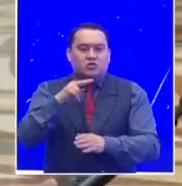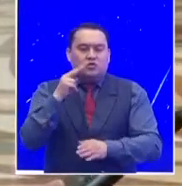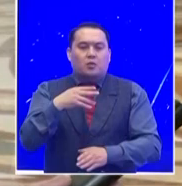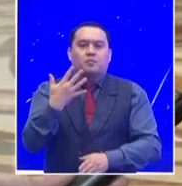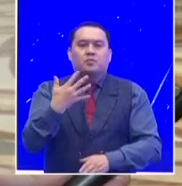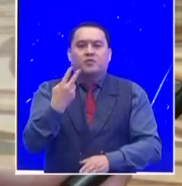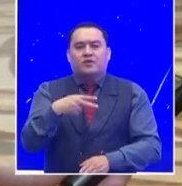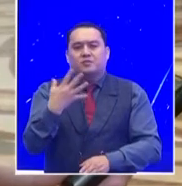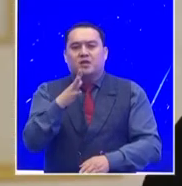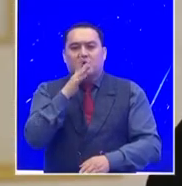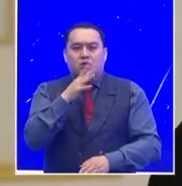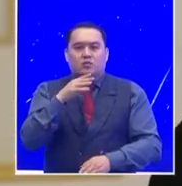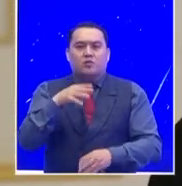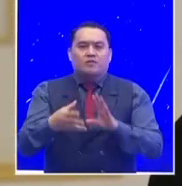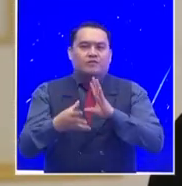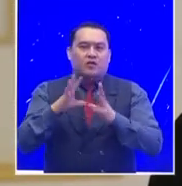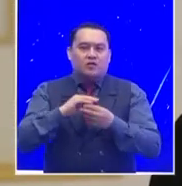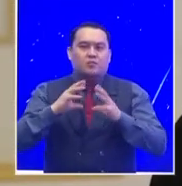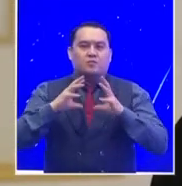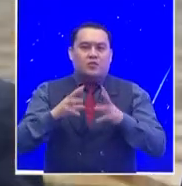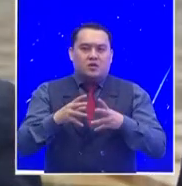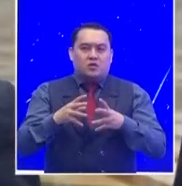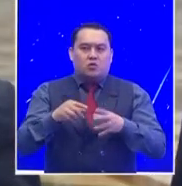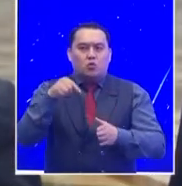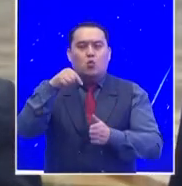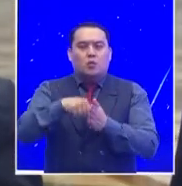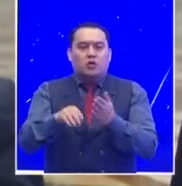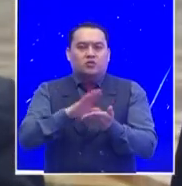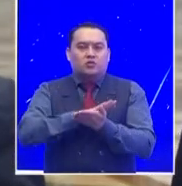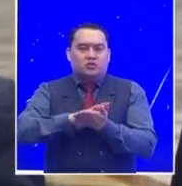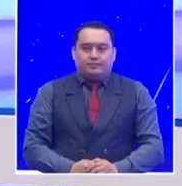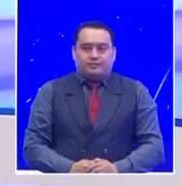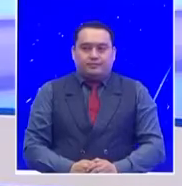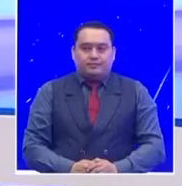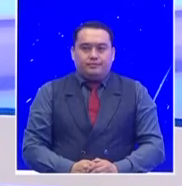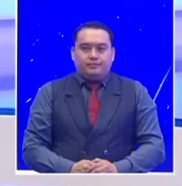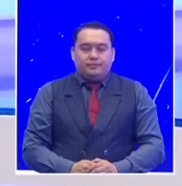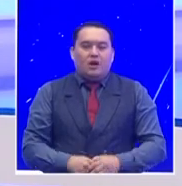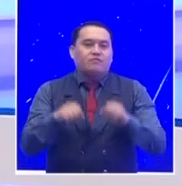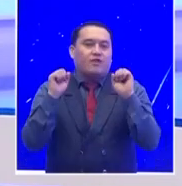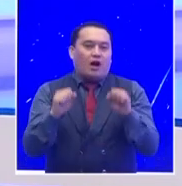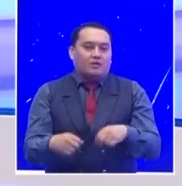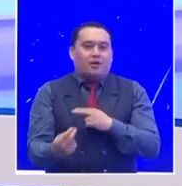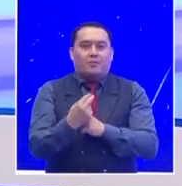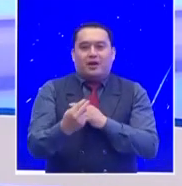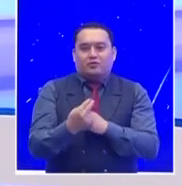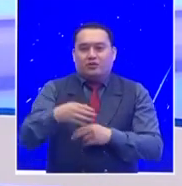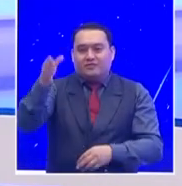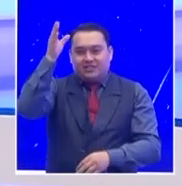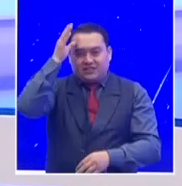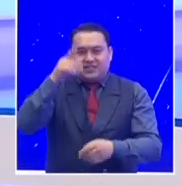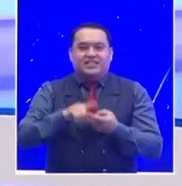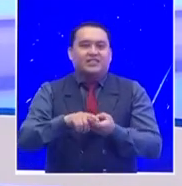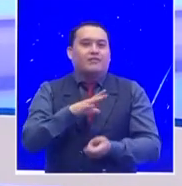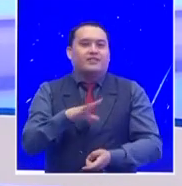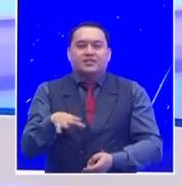века, пришел к этому смелому выводу. Мир Абая глубокий, чистый. Возможность переобщения людей к знанию не